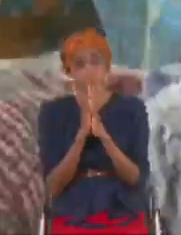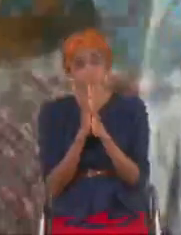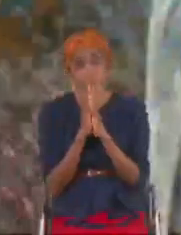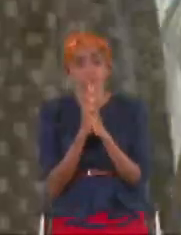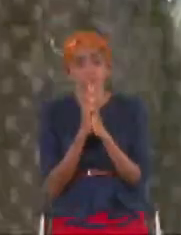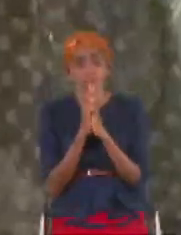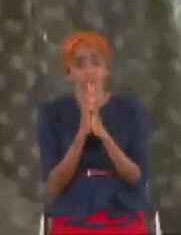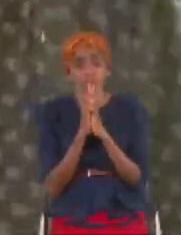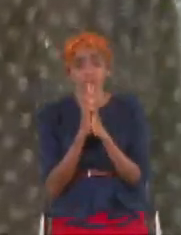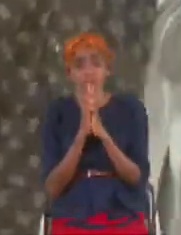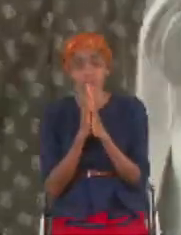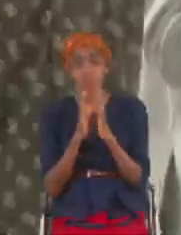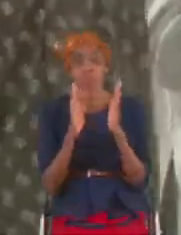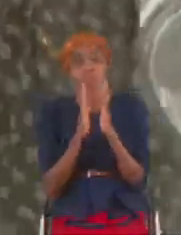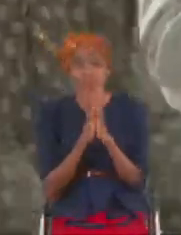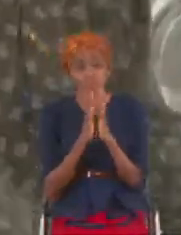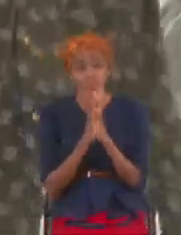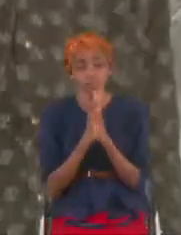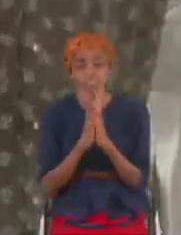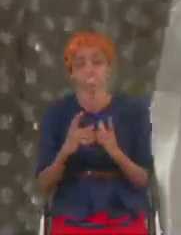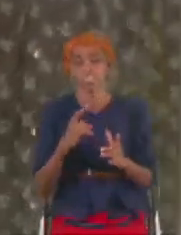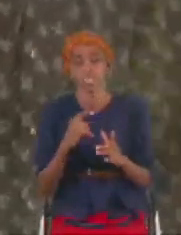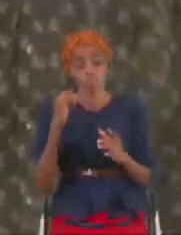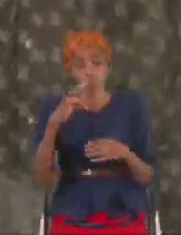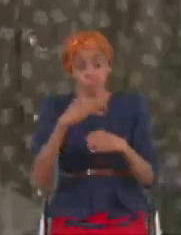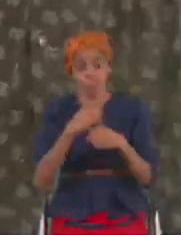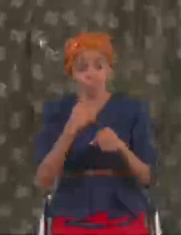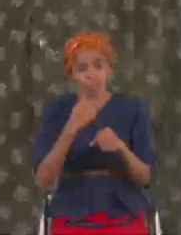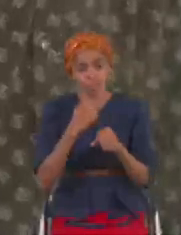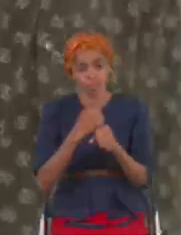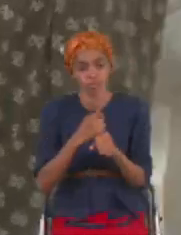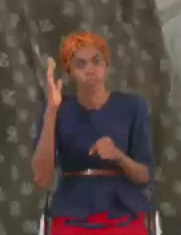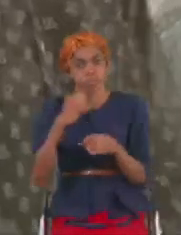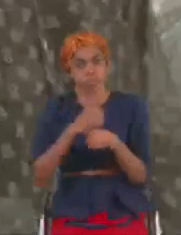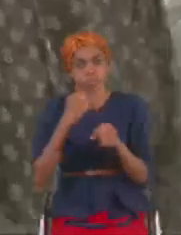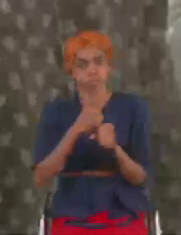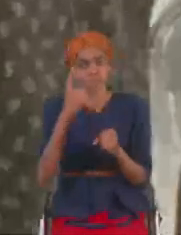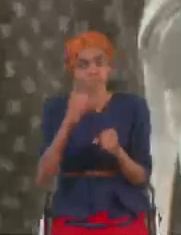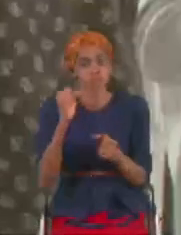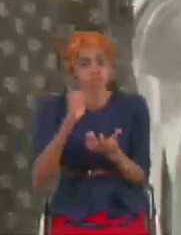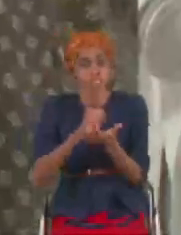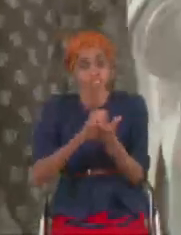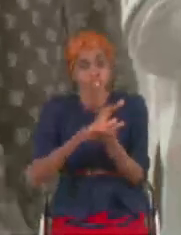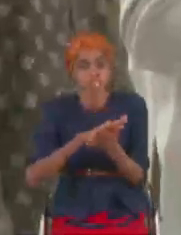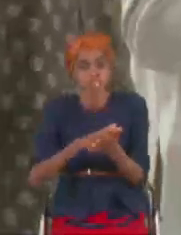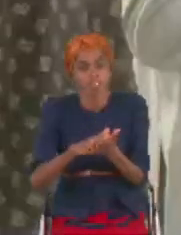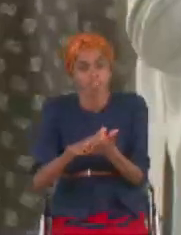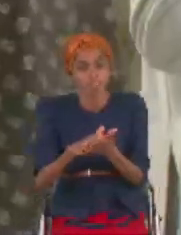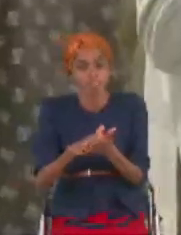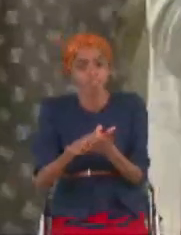par le seigneur il fera de toi il ferait 2.5